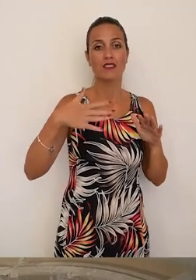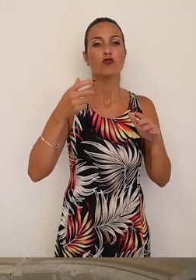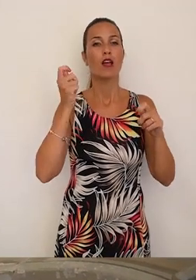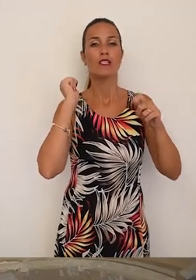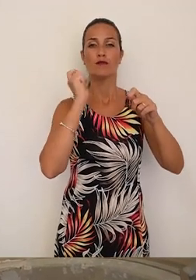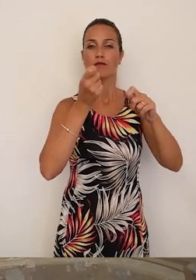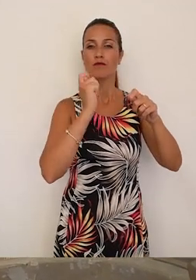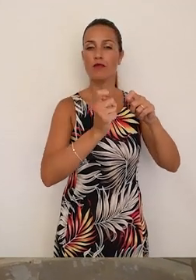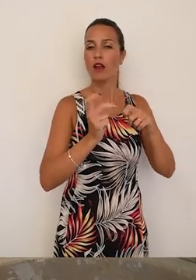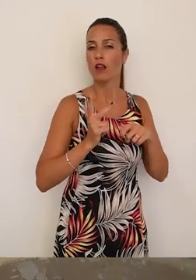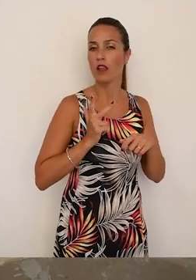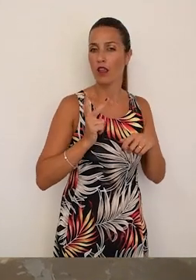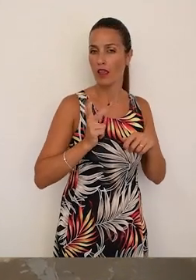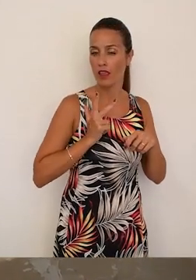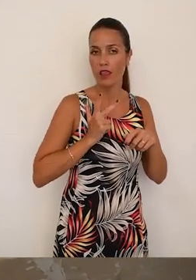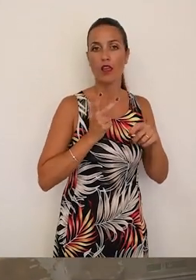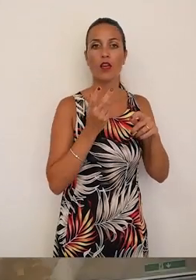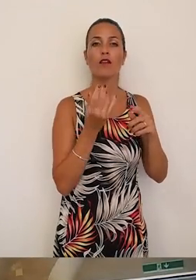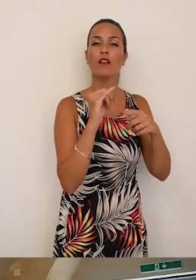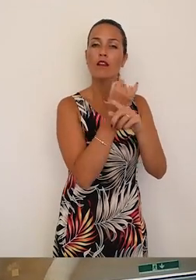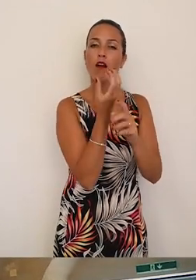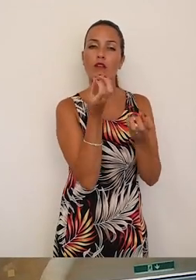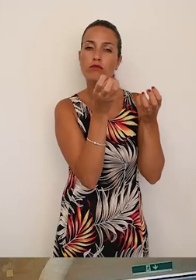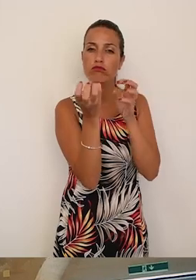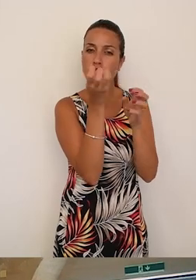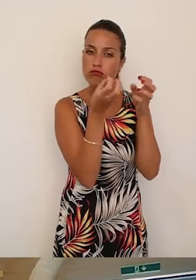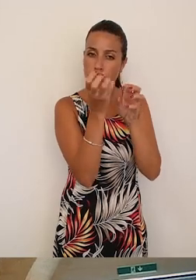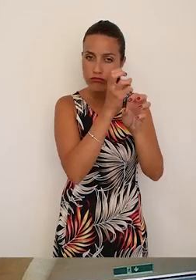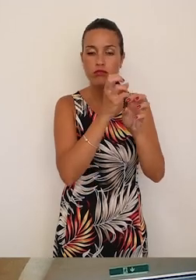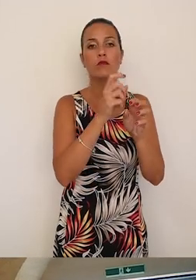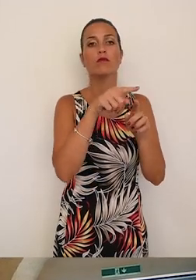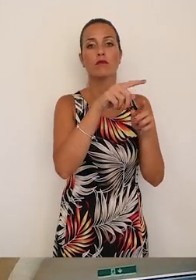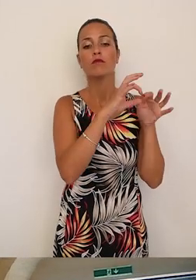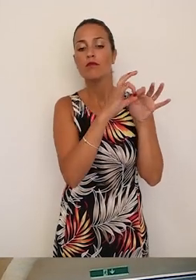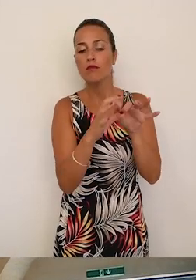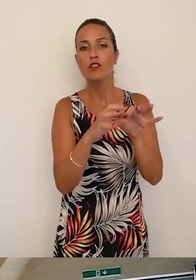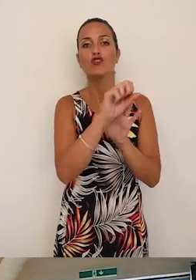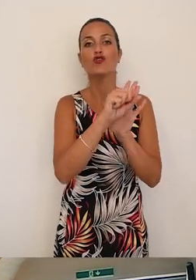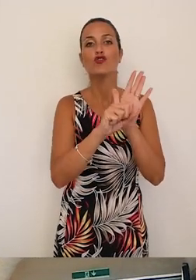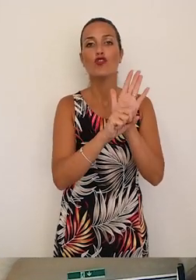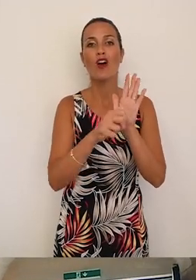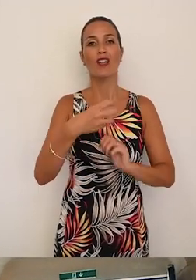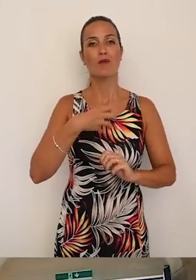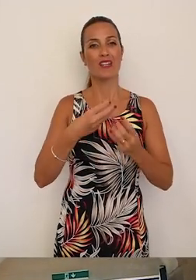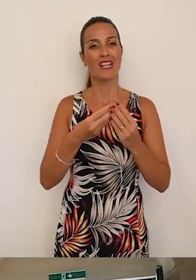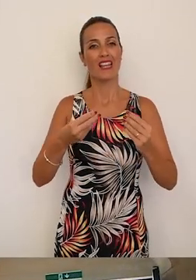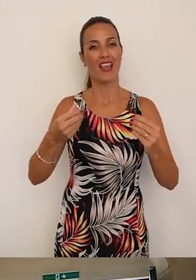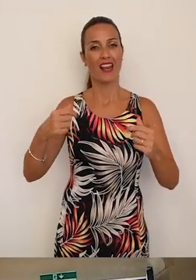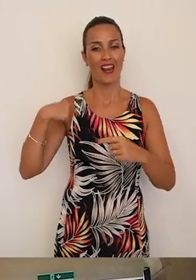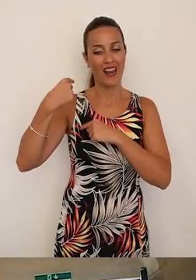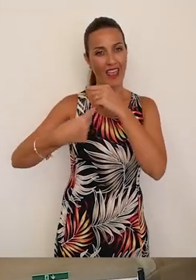scolpiture, realizzate con un gran gusto stilistico e retaggio dell'importante storia feudale di Cursi.